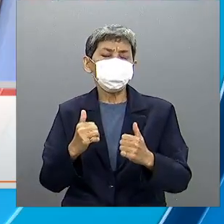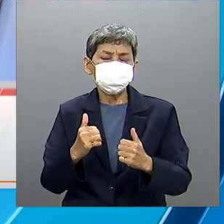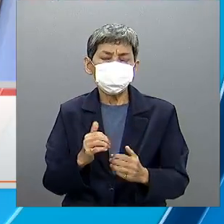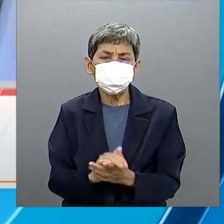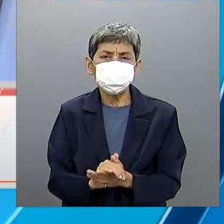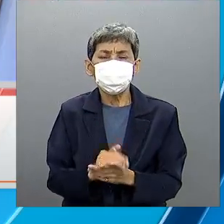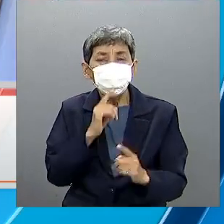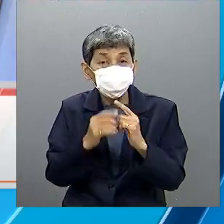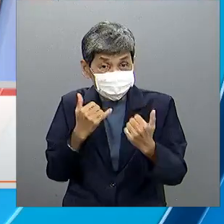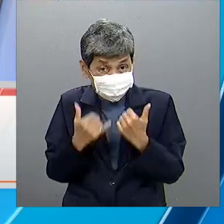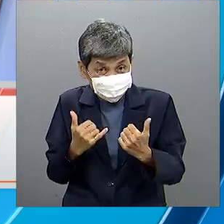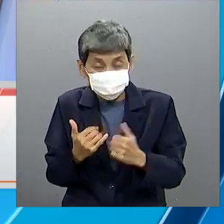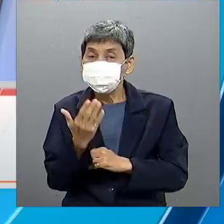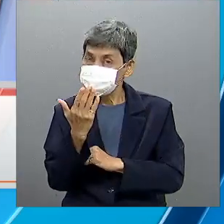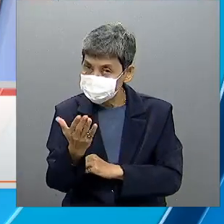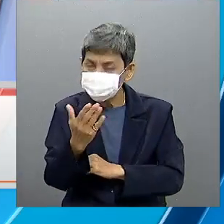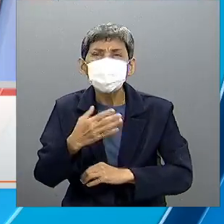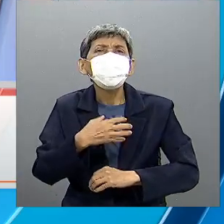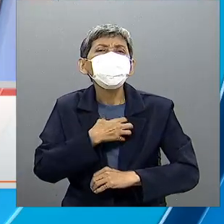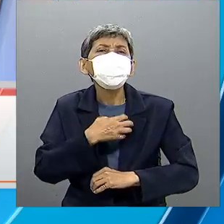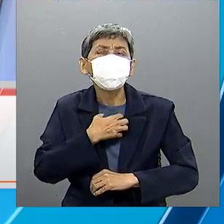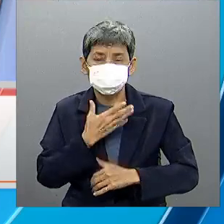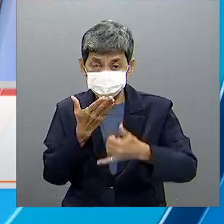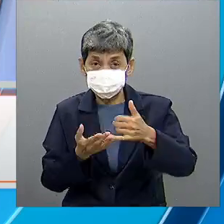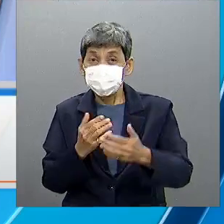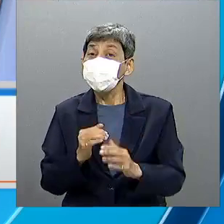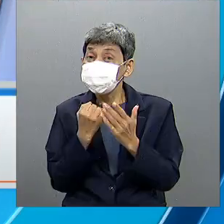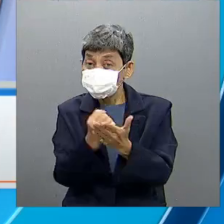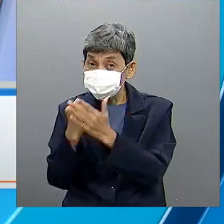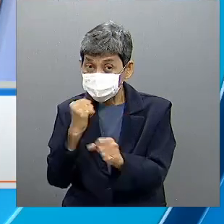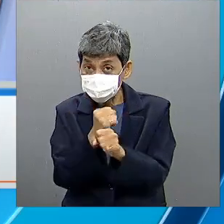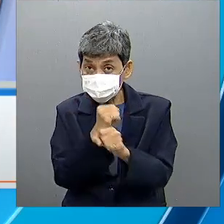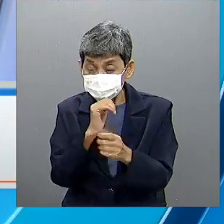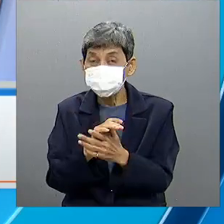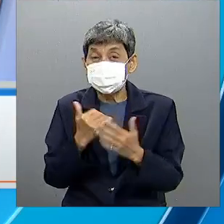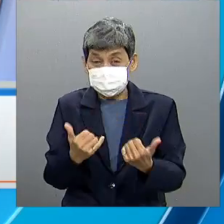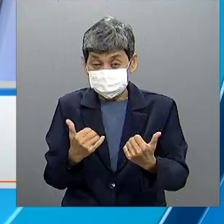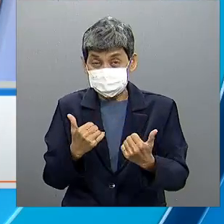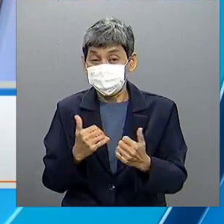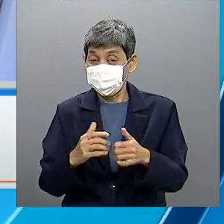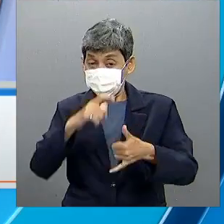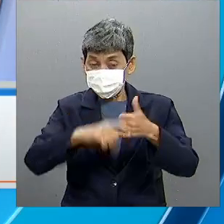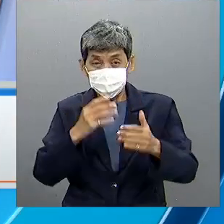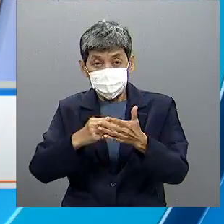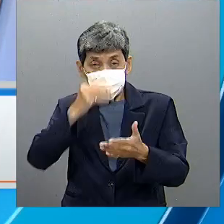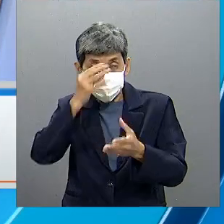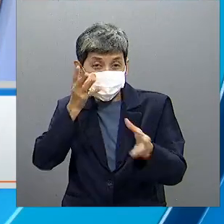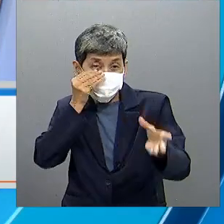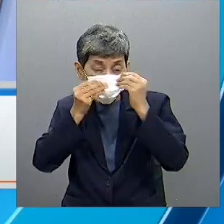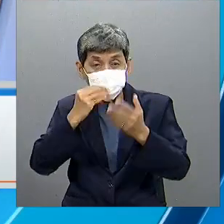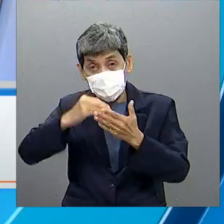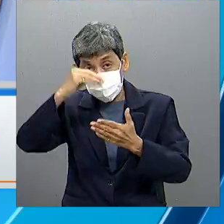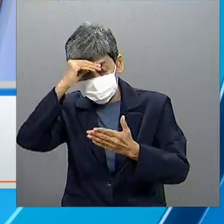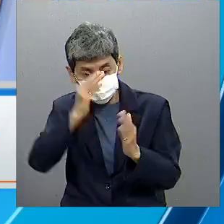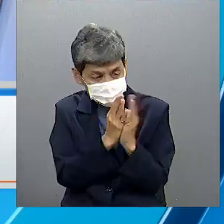งนี้คุณปูคะอยากคุณปูเป็นอีกหนึ่งเสียงที่ช่วยเน้นย้ำเพราะว่าในเรื่องของทักษะการเรียนรู้เด็กๆนอกเหนือจากในตำรามีความส